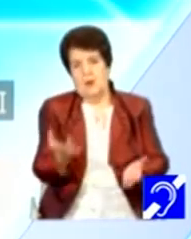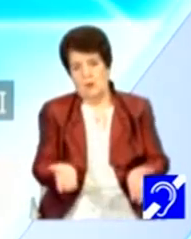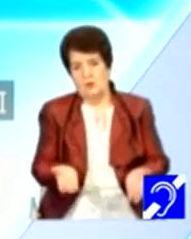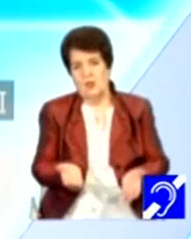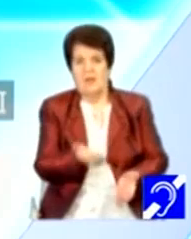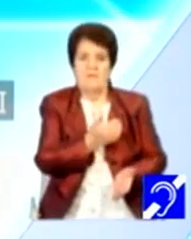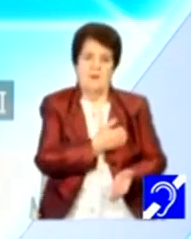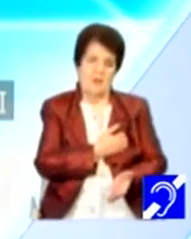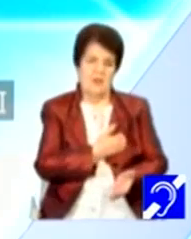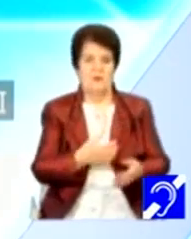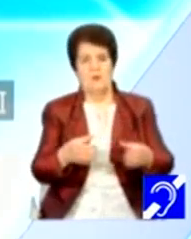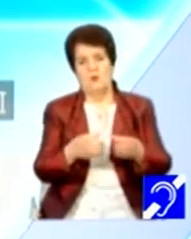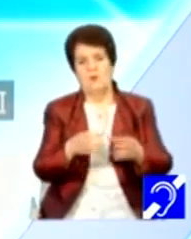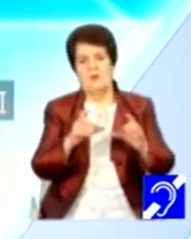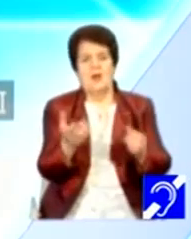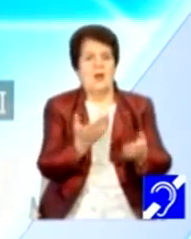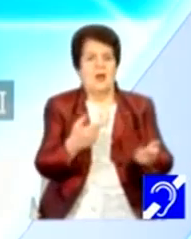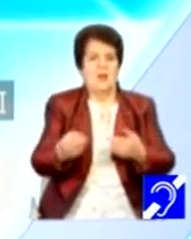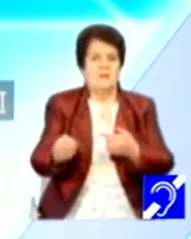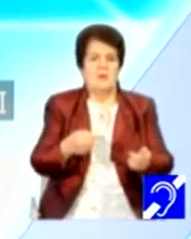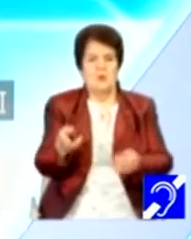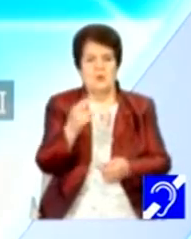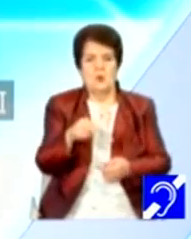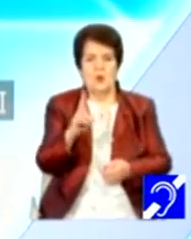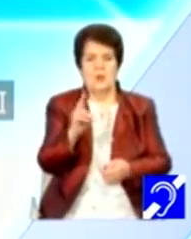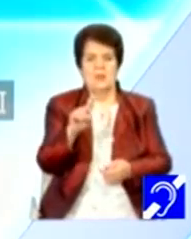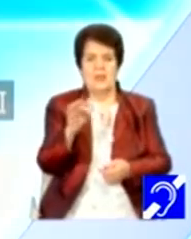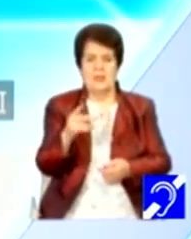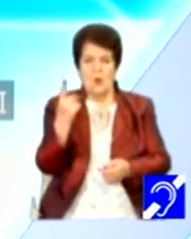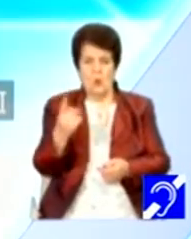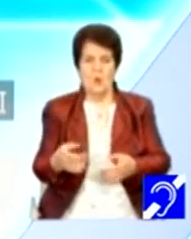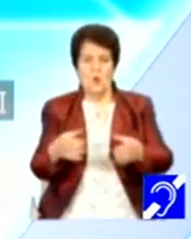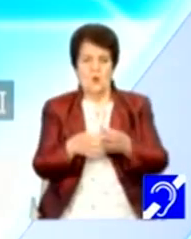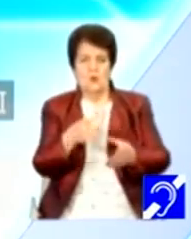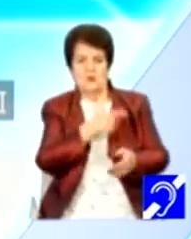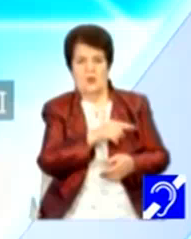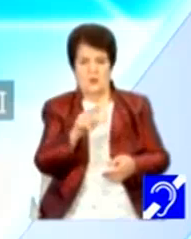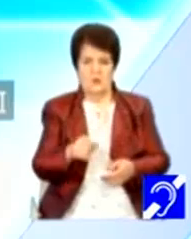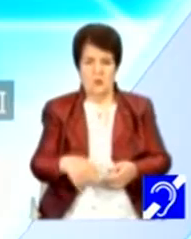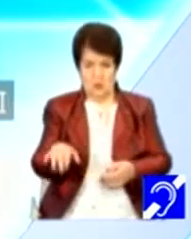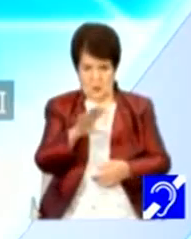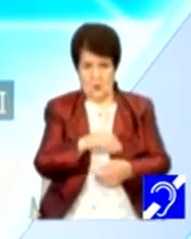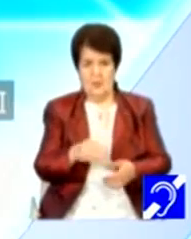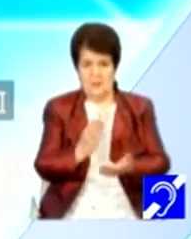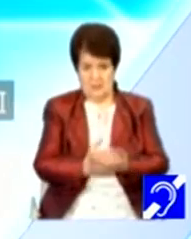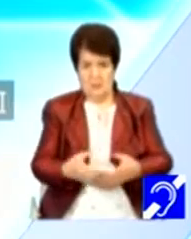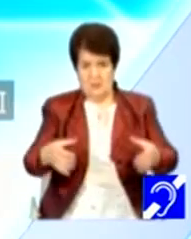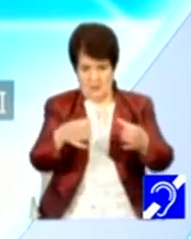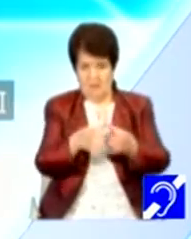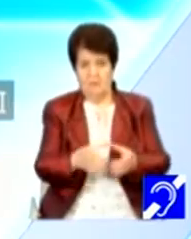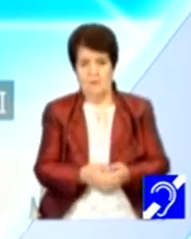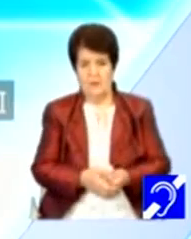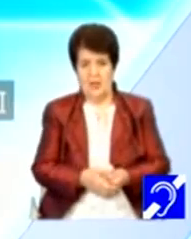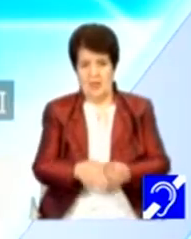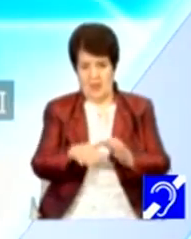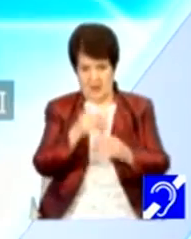vreau să-mi fac un partid. Bă, dar care e diferența între doctrina unui partid, celălalt și celălalt? Toți, cum zici, suntem într-un bazin electoral.